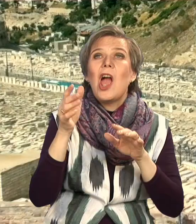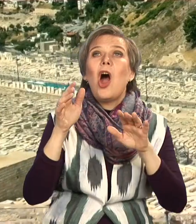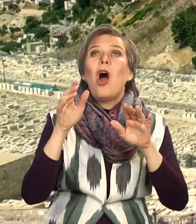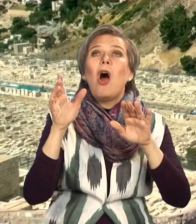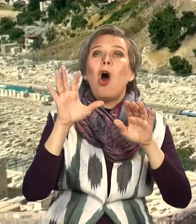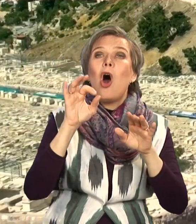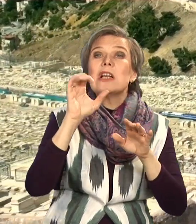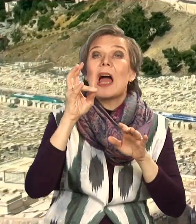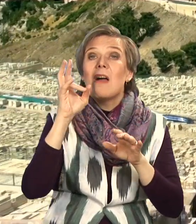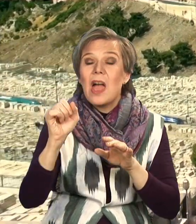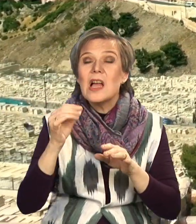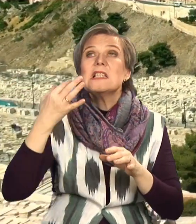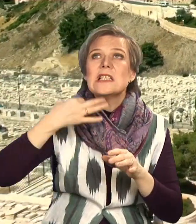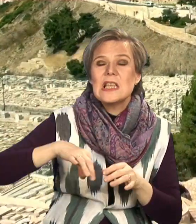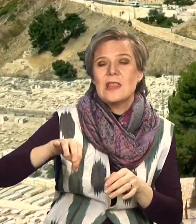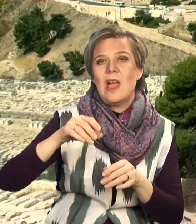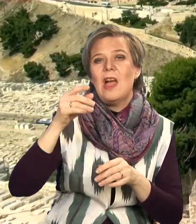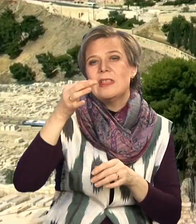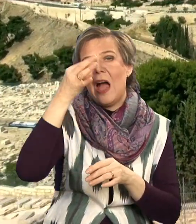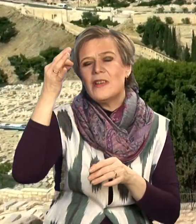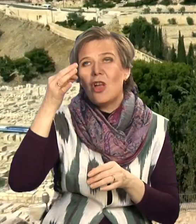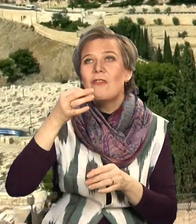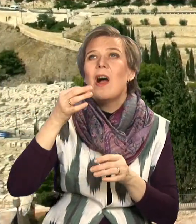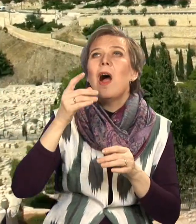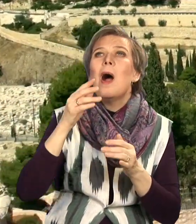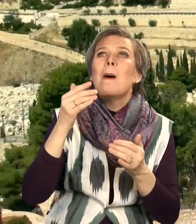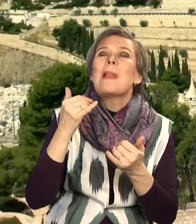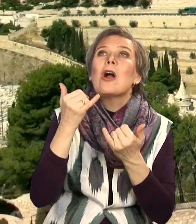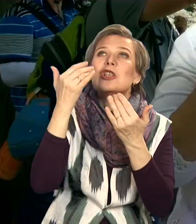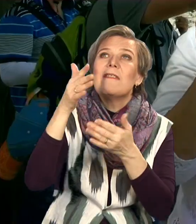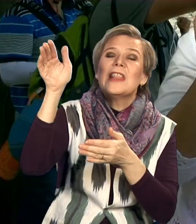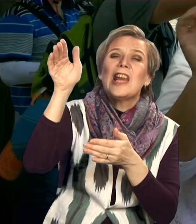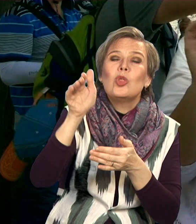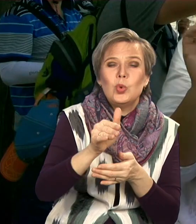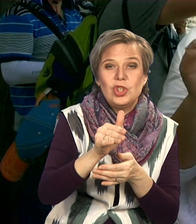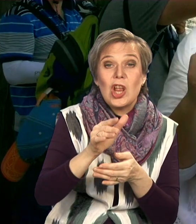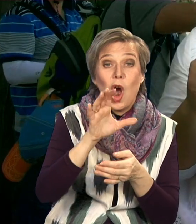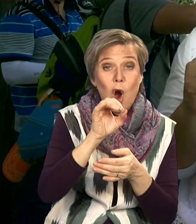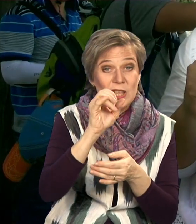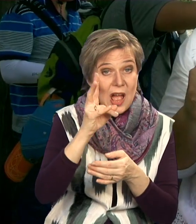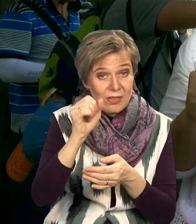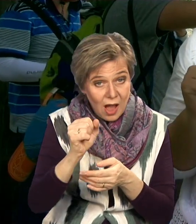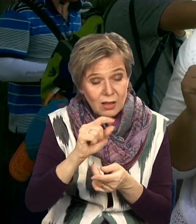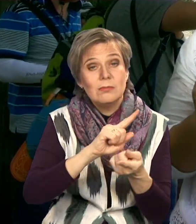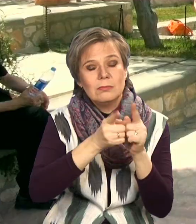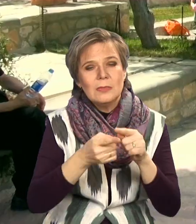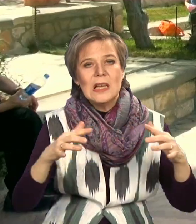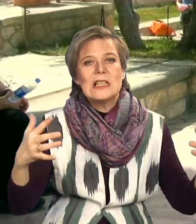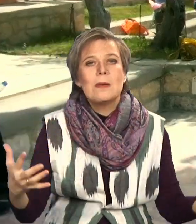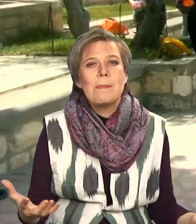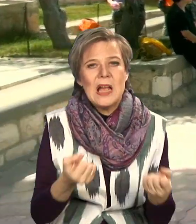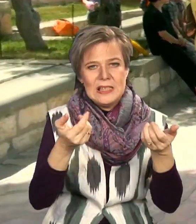сын Давидов». «Благословен грядущий во имя Господне». «Осанна» с иврита переводится «спаси